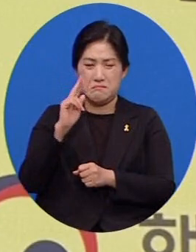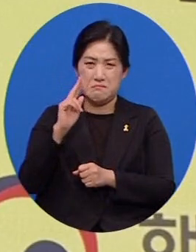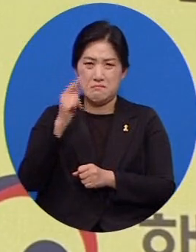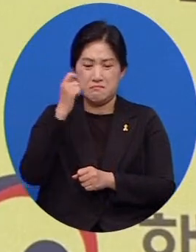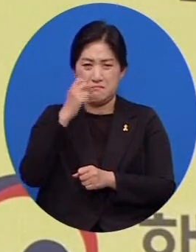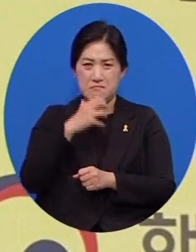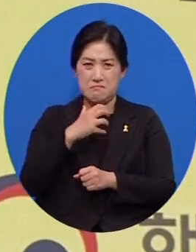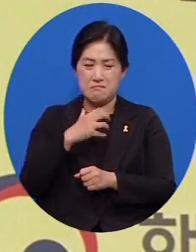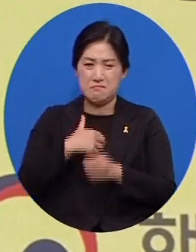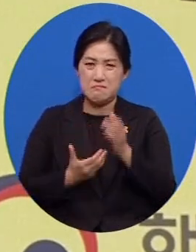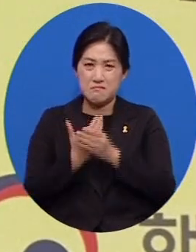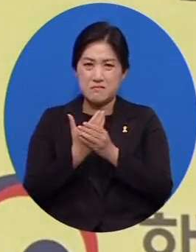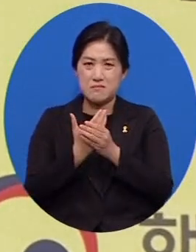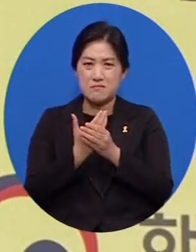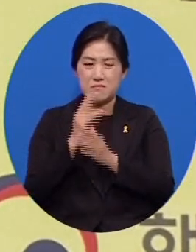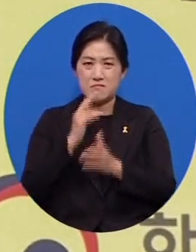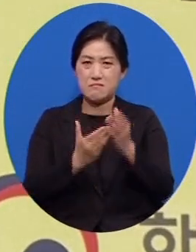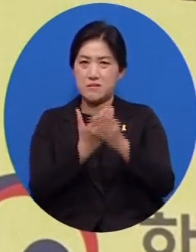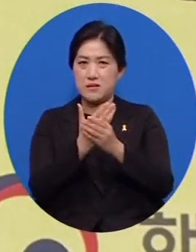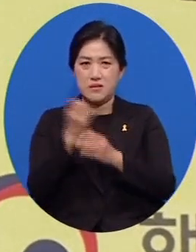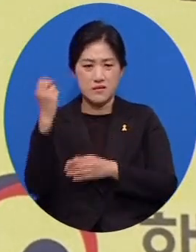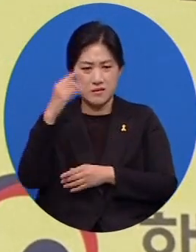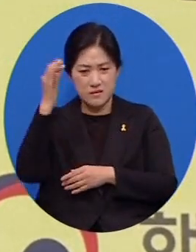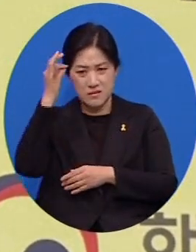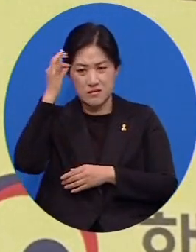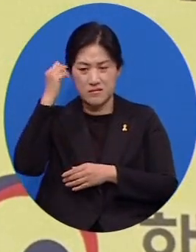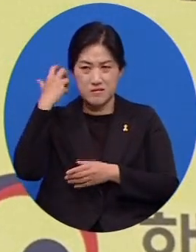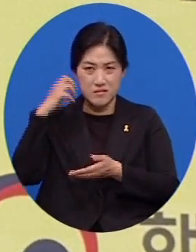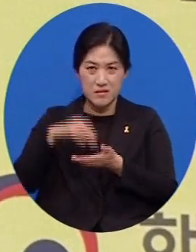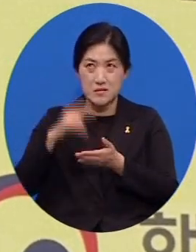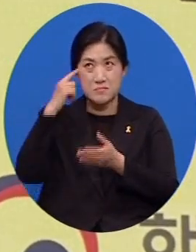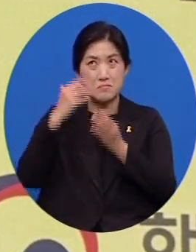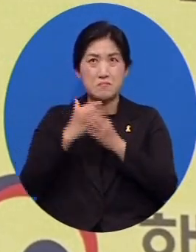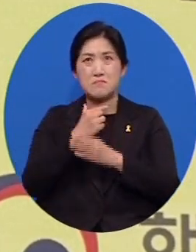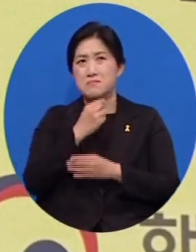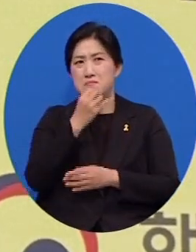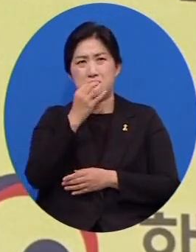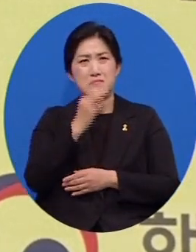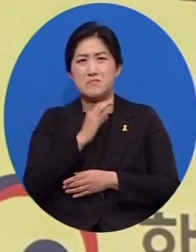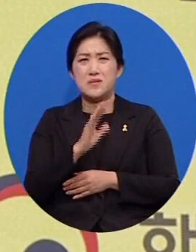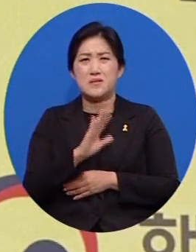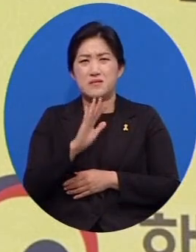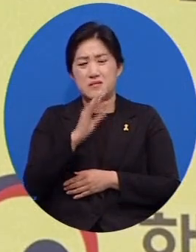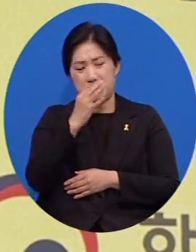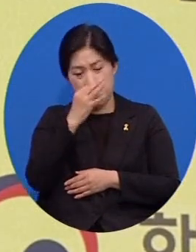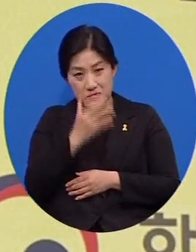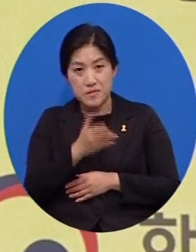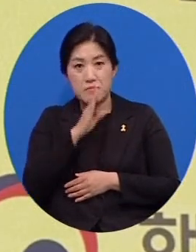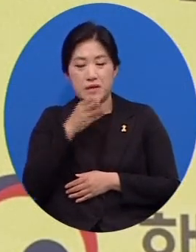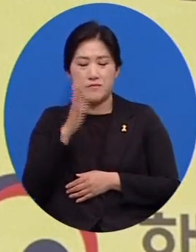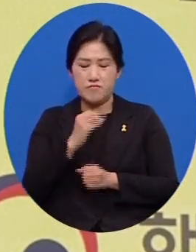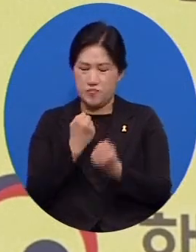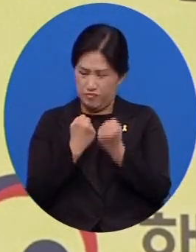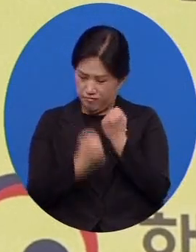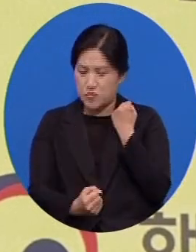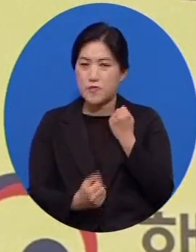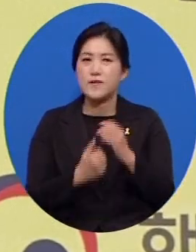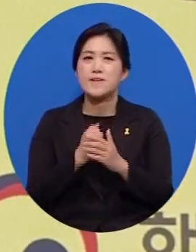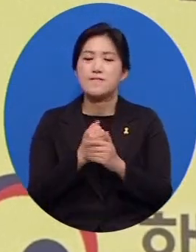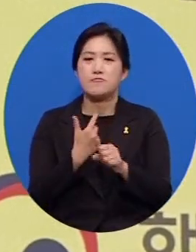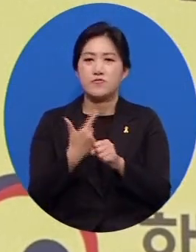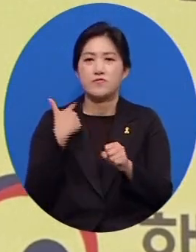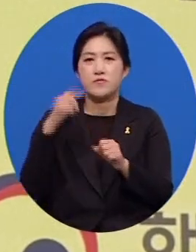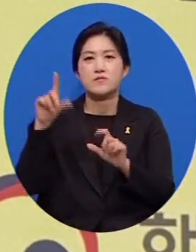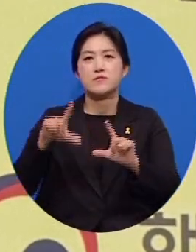상황은 더 이상 떠올리기도 힘들지만 그래도 우리는 6년 전 그날을 기억해야